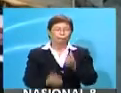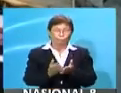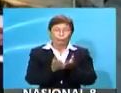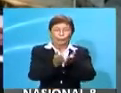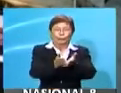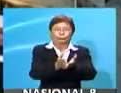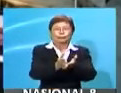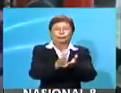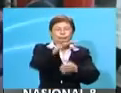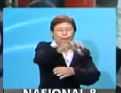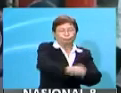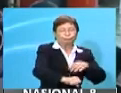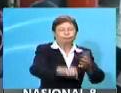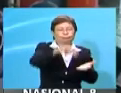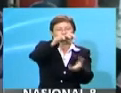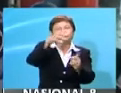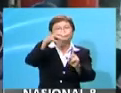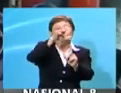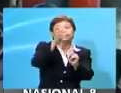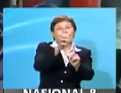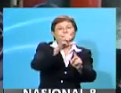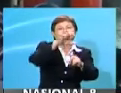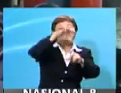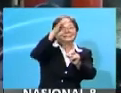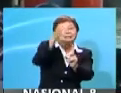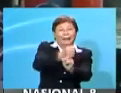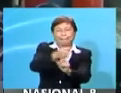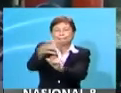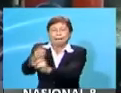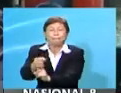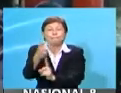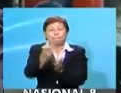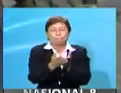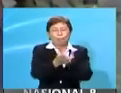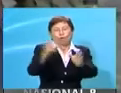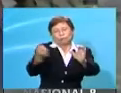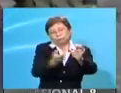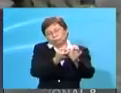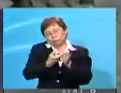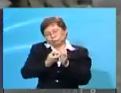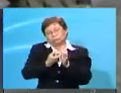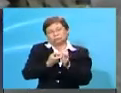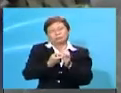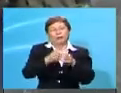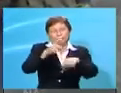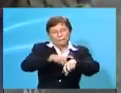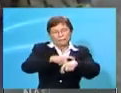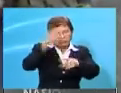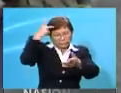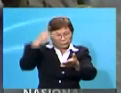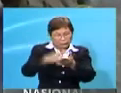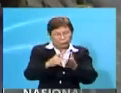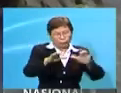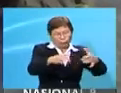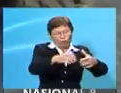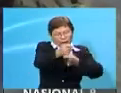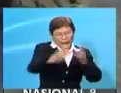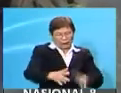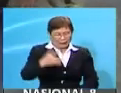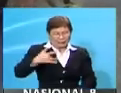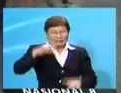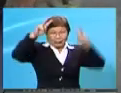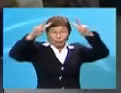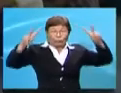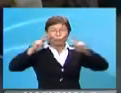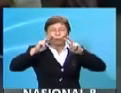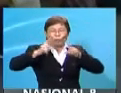bot itu ditahan sepasukan 16 anggota apmm yang sedang melakukan Ops tunda gandting ketika dikesan kumpulan nelayan asing itu